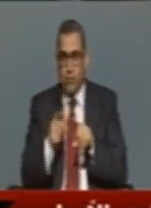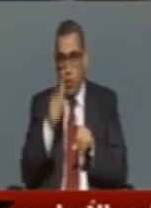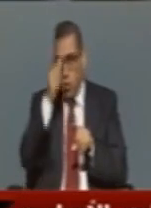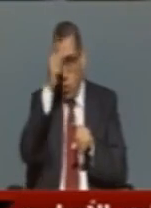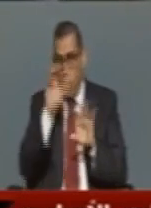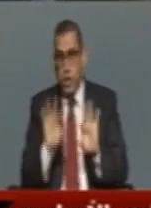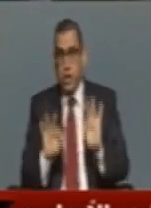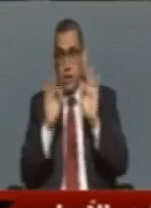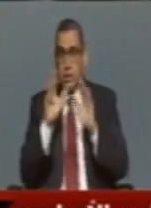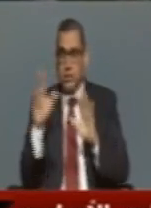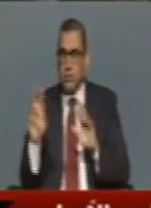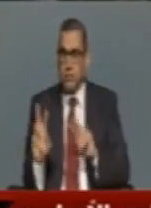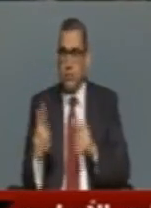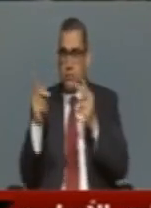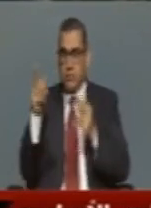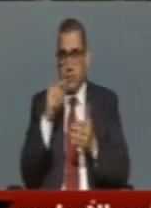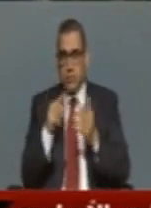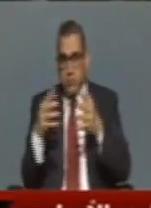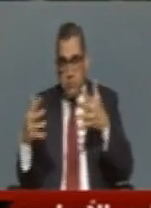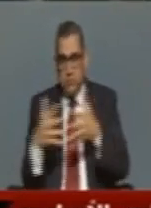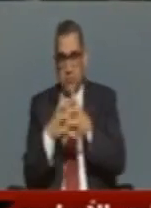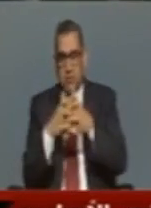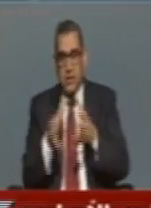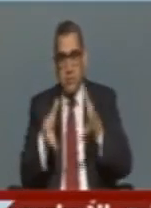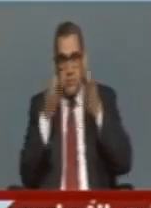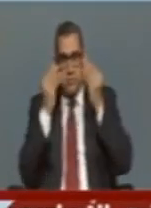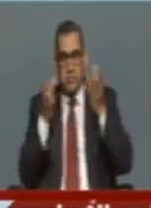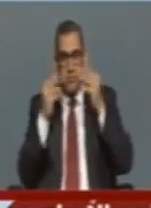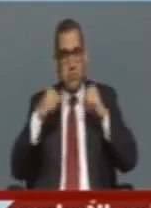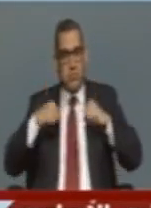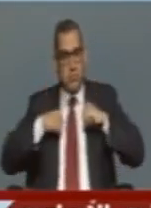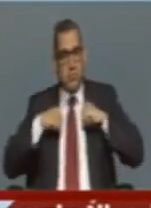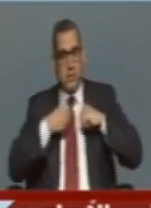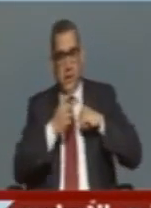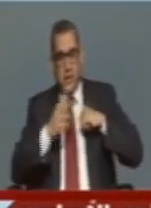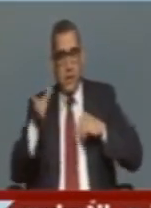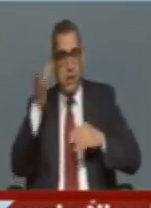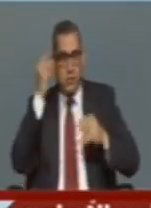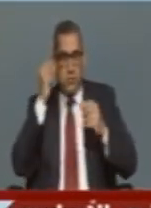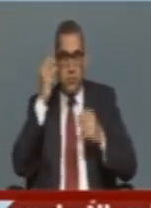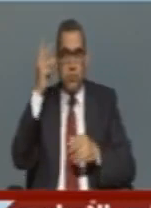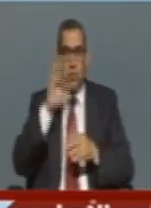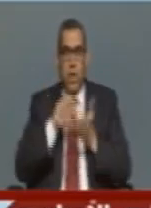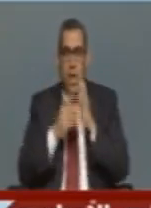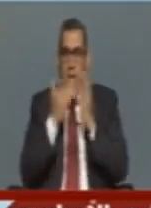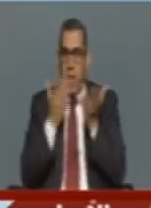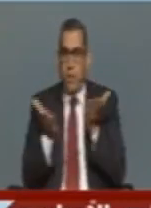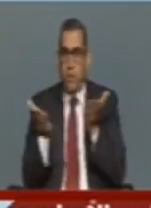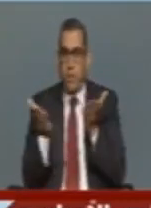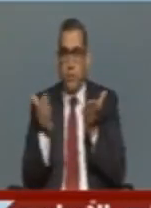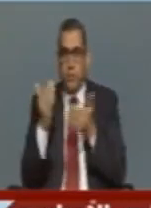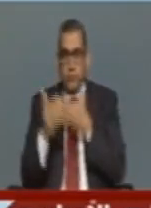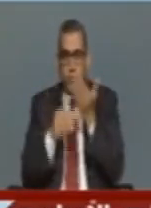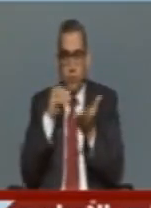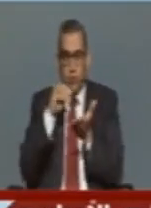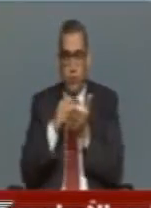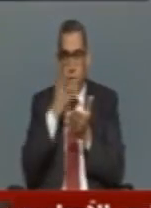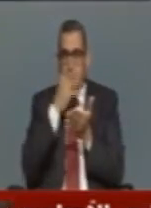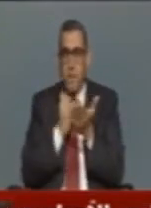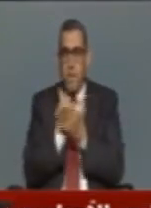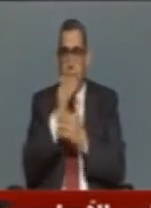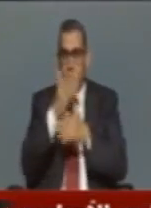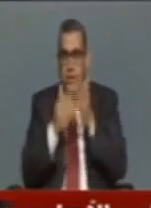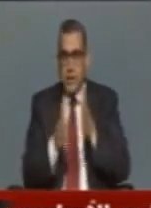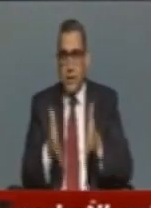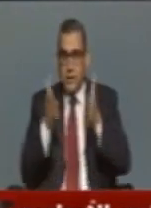ان احنا عايزينهم يمتلكوا المهارات ويتأسسوا من ناحية التعليمية. بدأنا نغير شكل المباني الحقيقة، وده